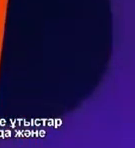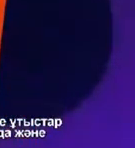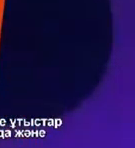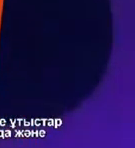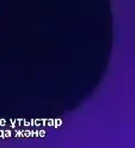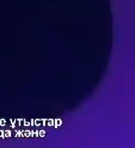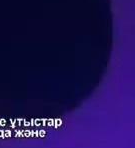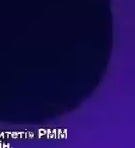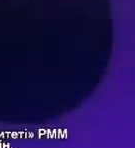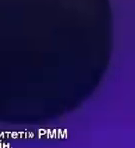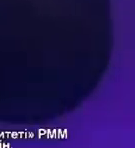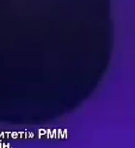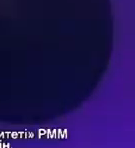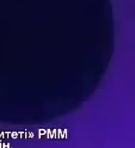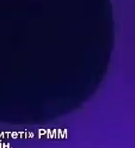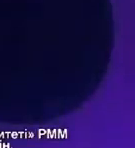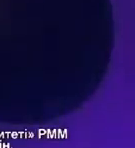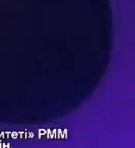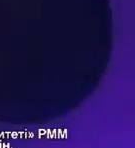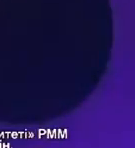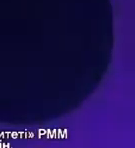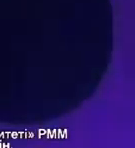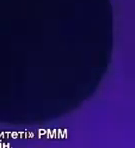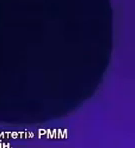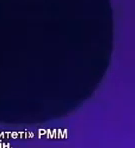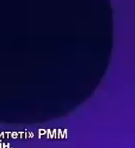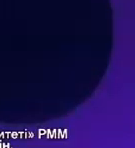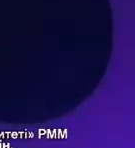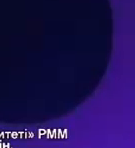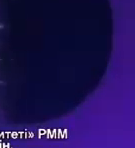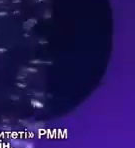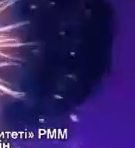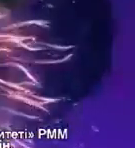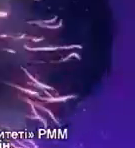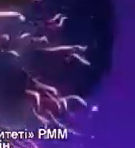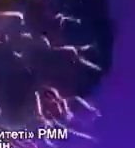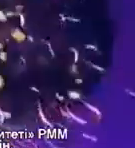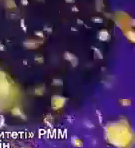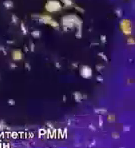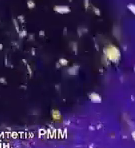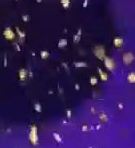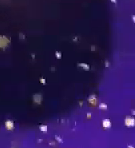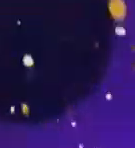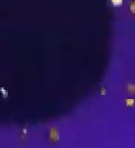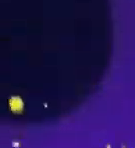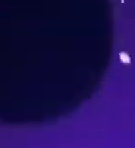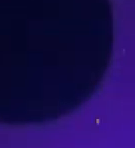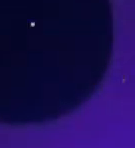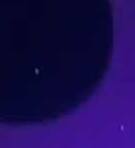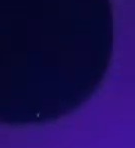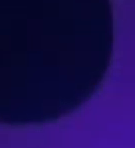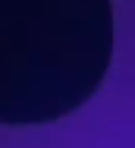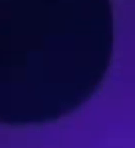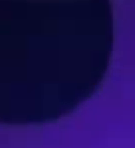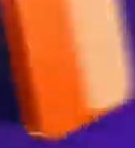қосымшасын жүктеп алыңыз. 5 үздік матчтың нәтижелерін таңдаңыз. Және 5 миллион теңге сіз үшін тегін болуы